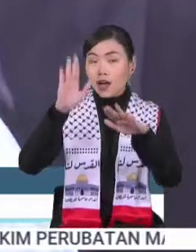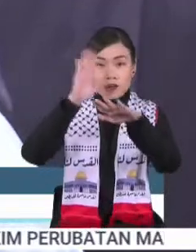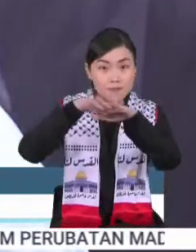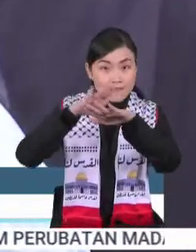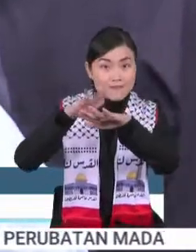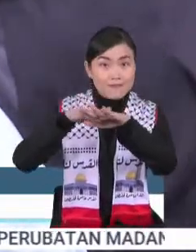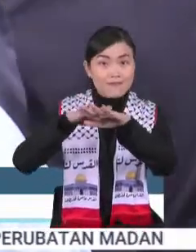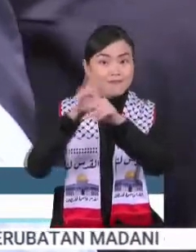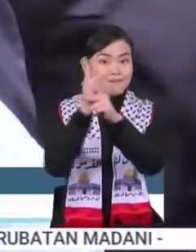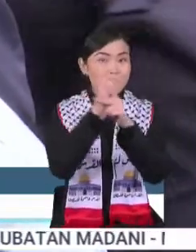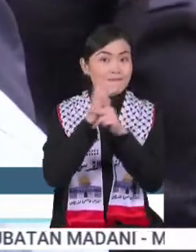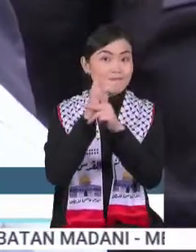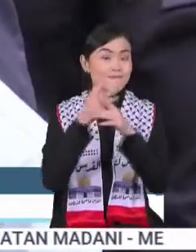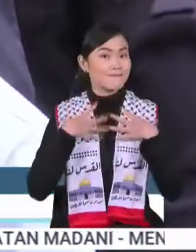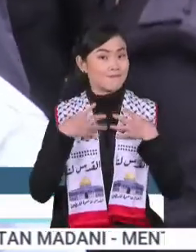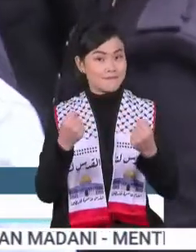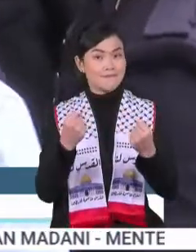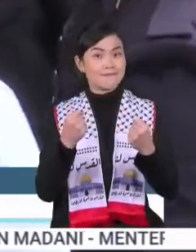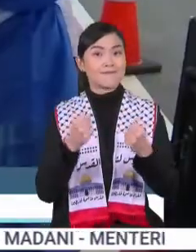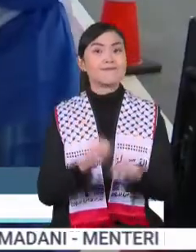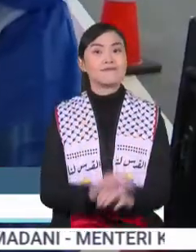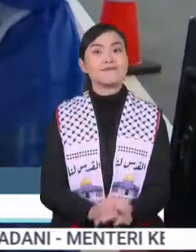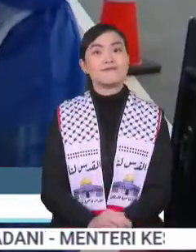waspadalah jadi jaga